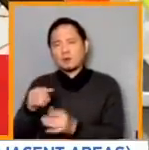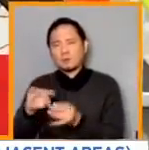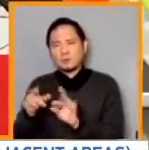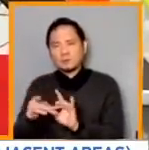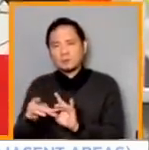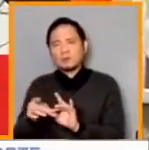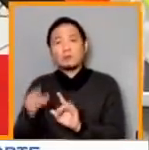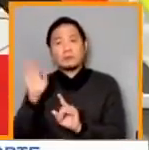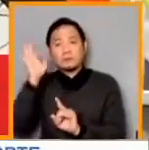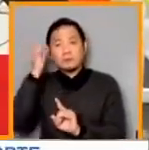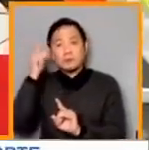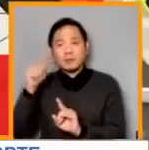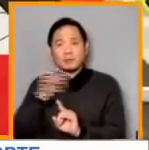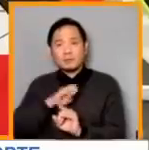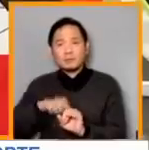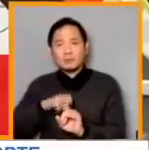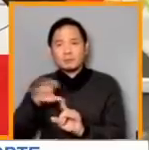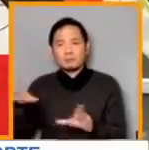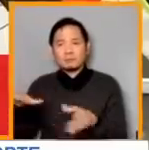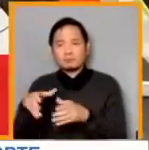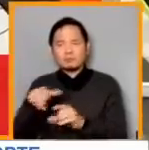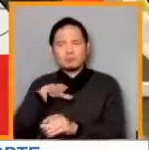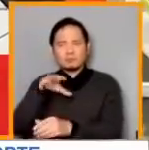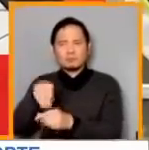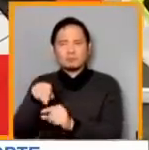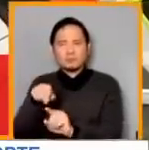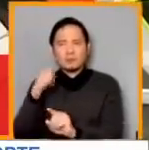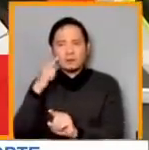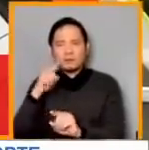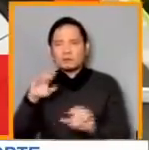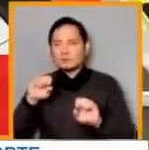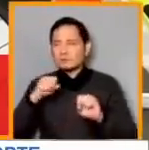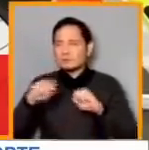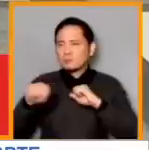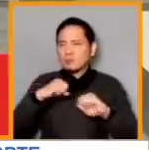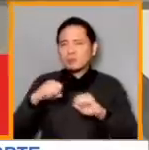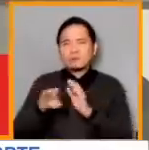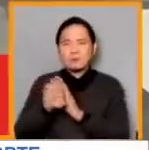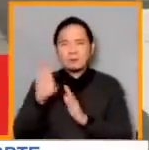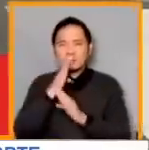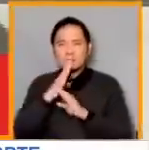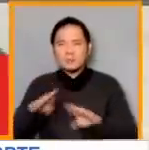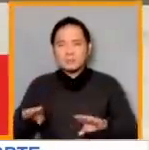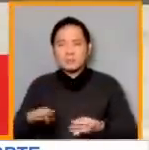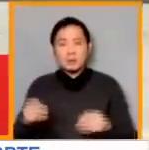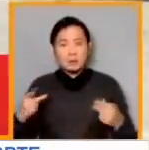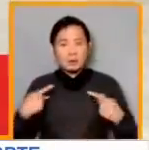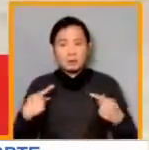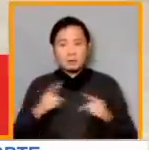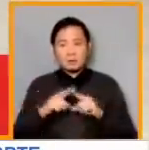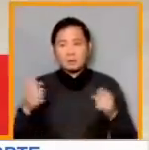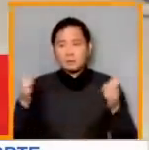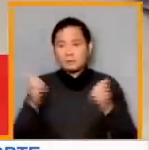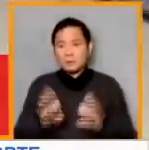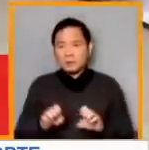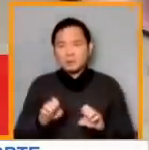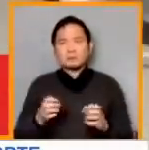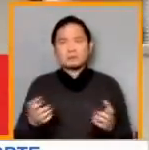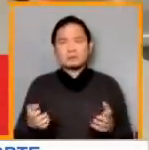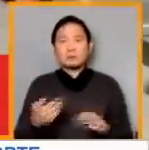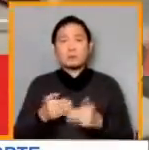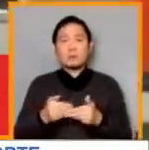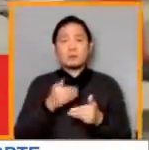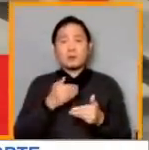ng International Day of Sports for Development and Peace. Bahagi raw ito ng mga events na iyo-organisa bago ang Paris